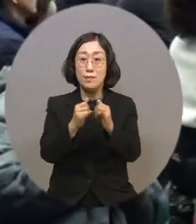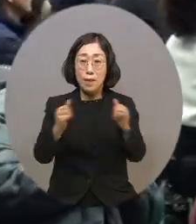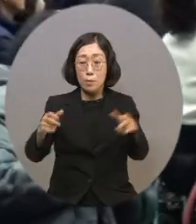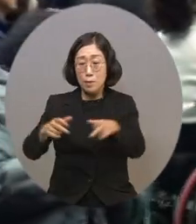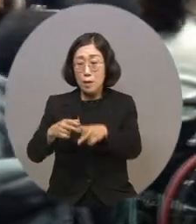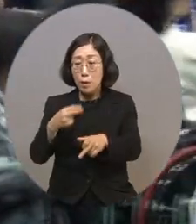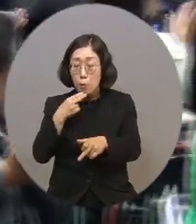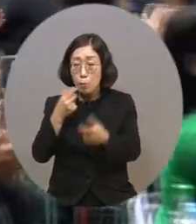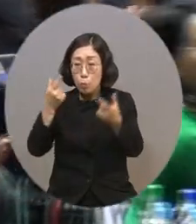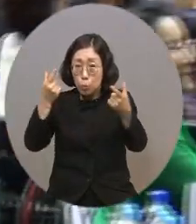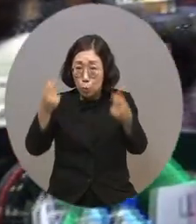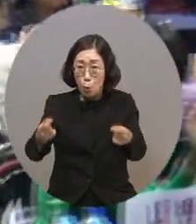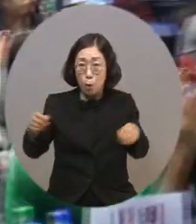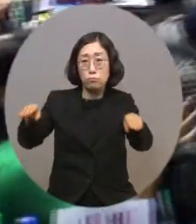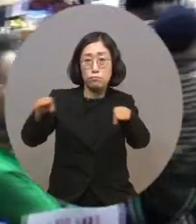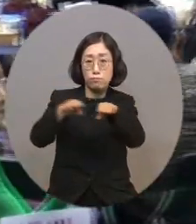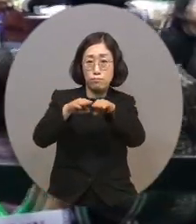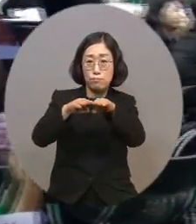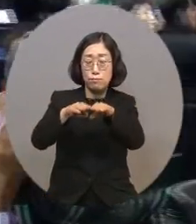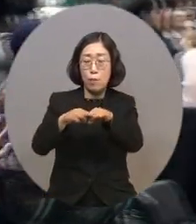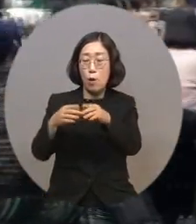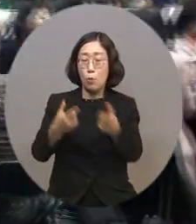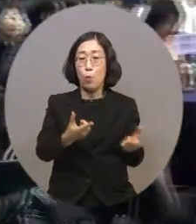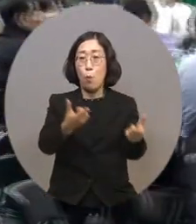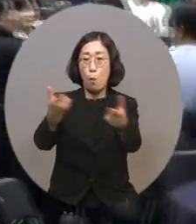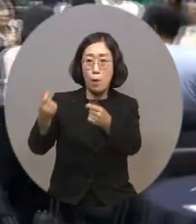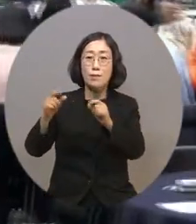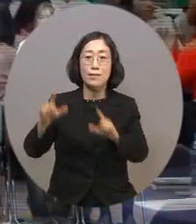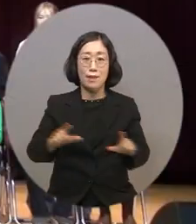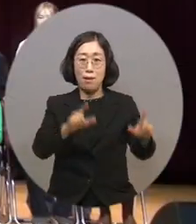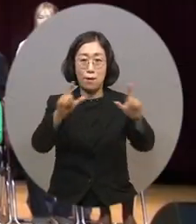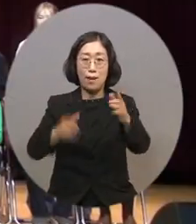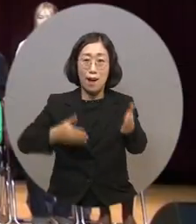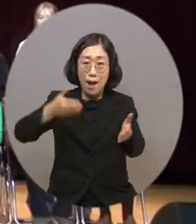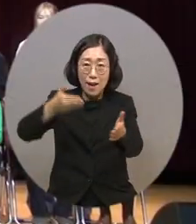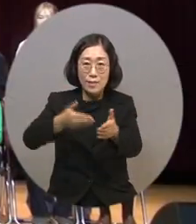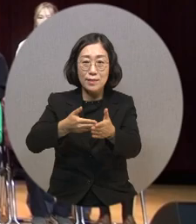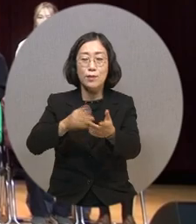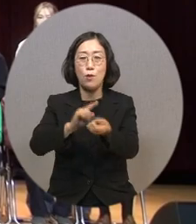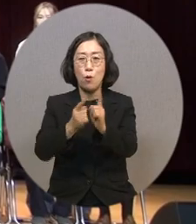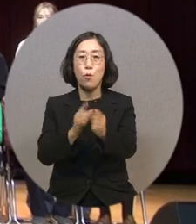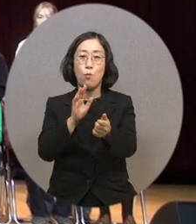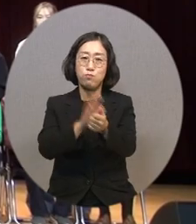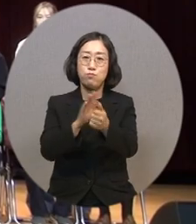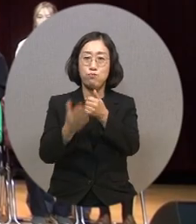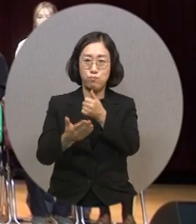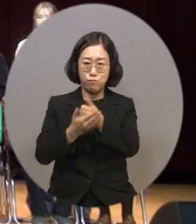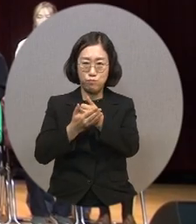비장애 시민의 일상처럼 평범해지는 그날까지 함께합니다.